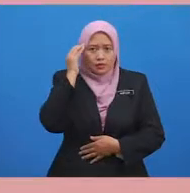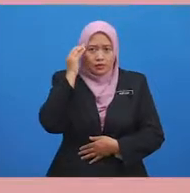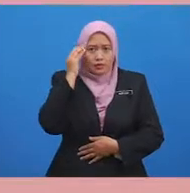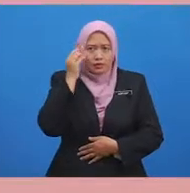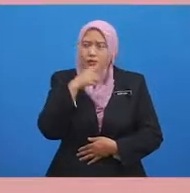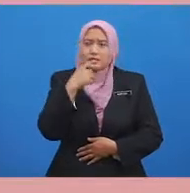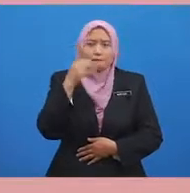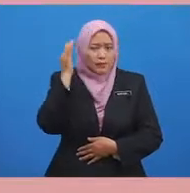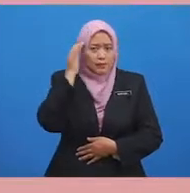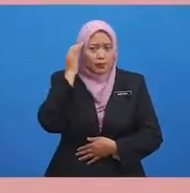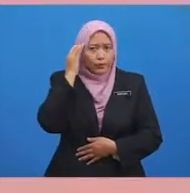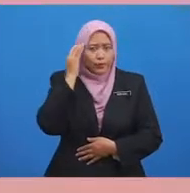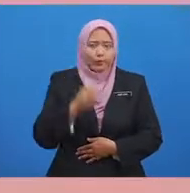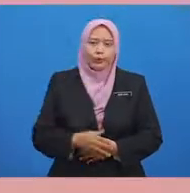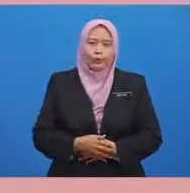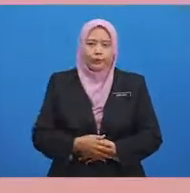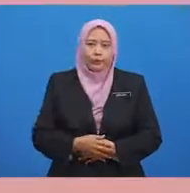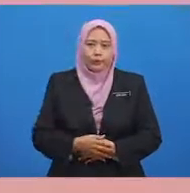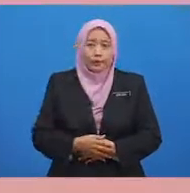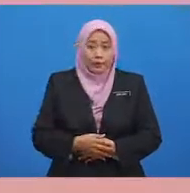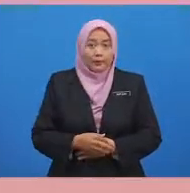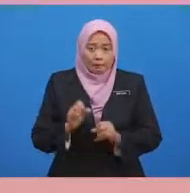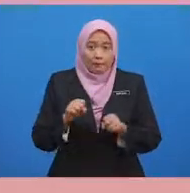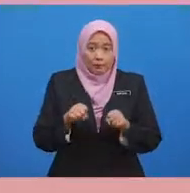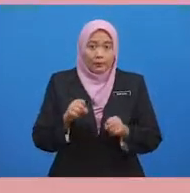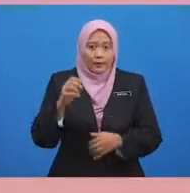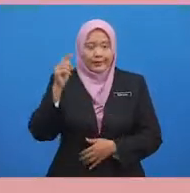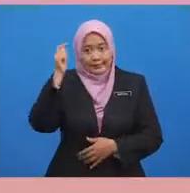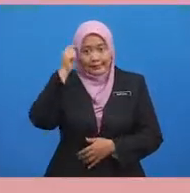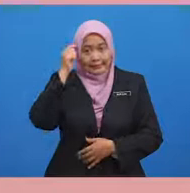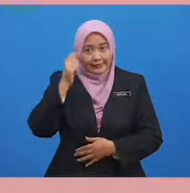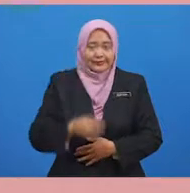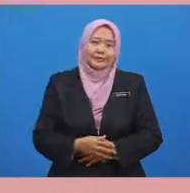nama objek ini? Boleh cuba teka?